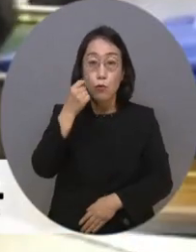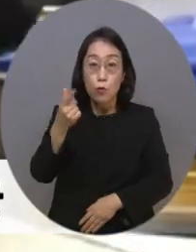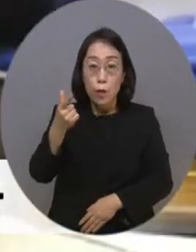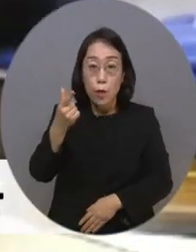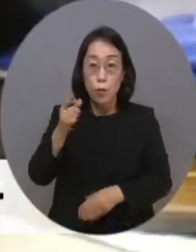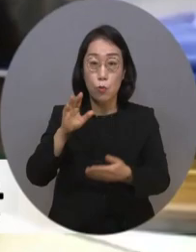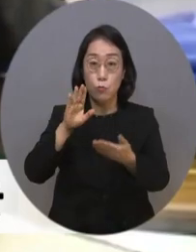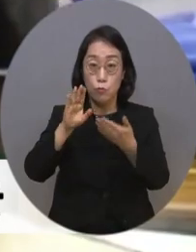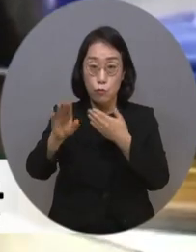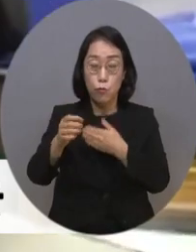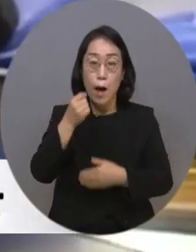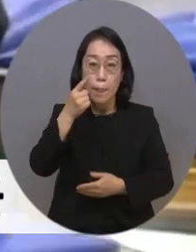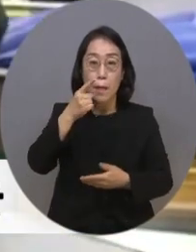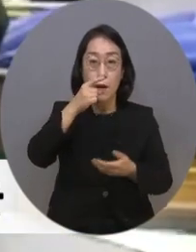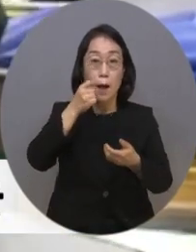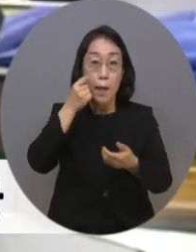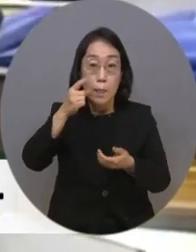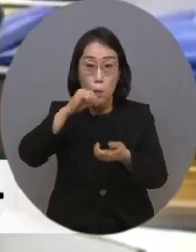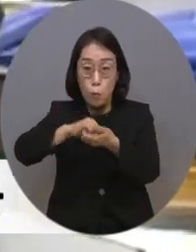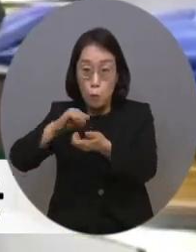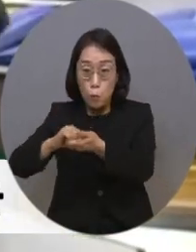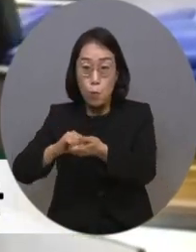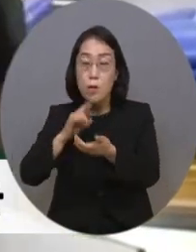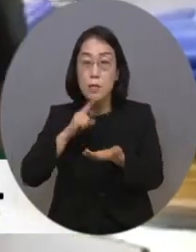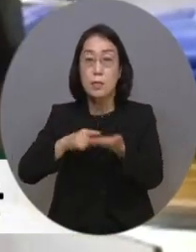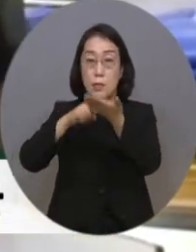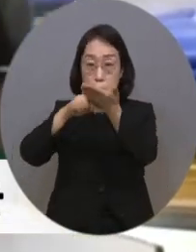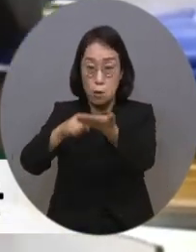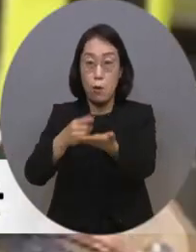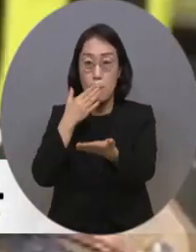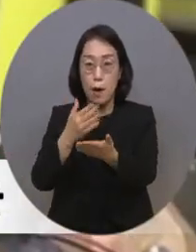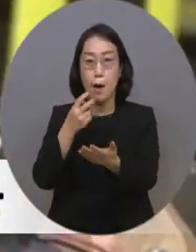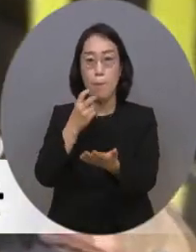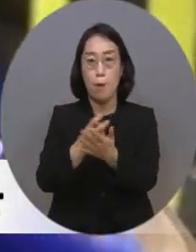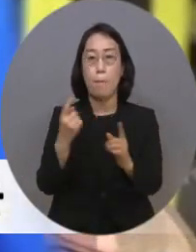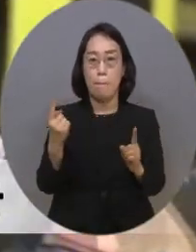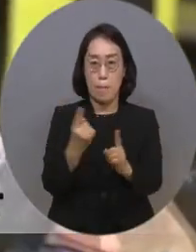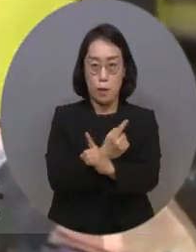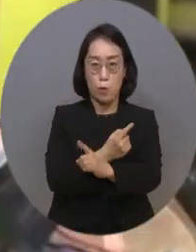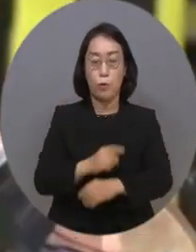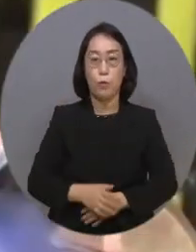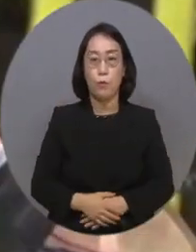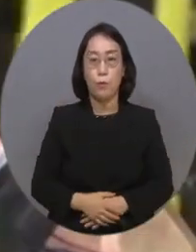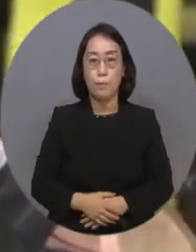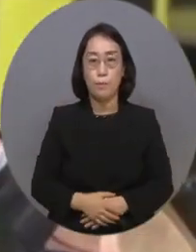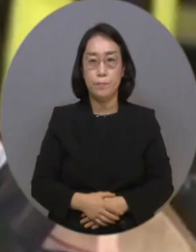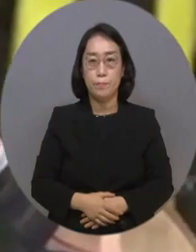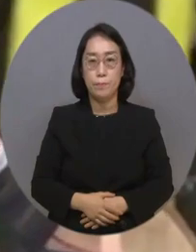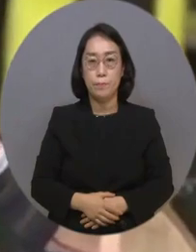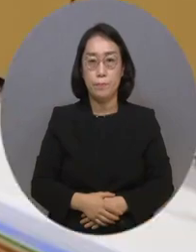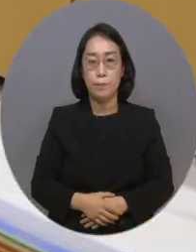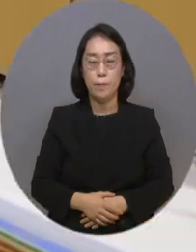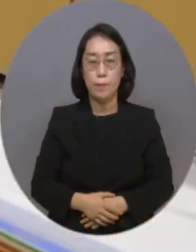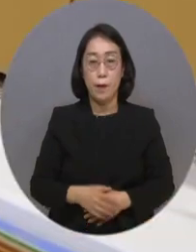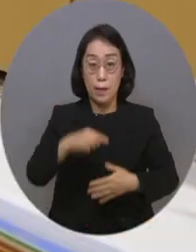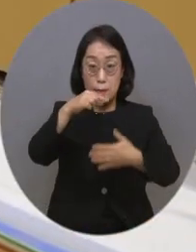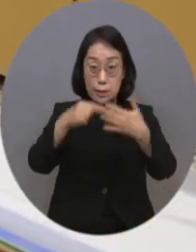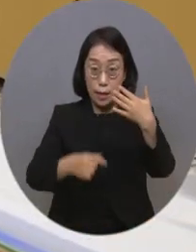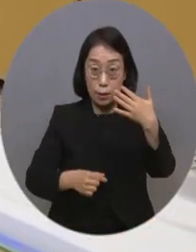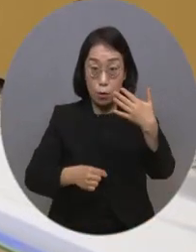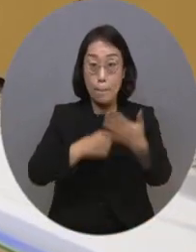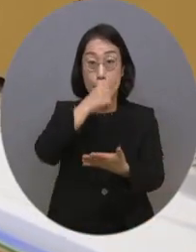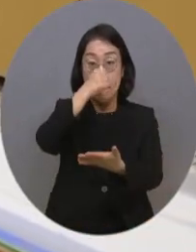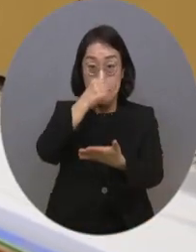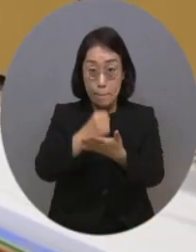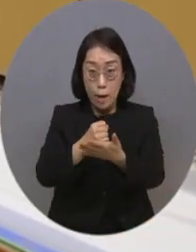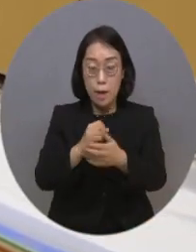지원 이후 1개월 단위로 신청할 수 있도록 제도가 개선됐습니다. 지원 요건을 충족하는 사업주는